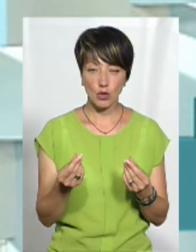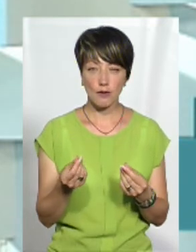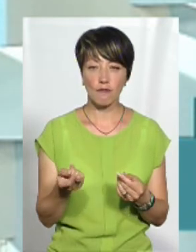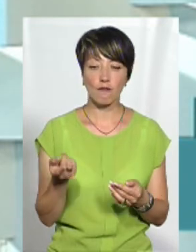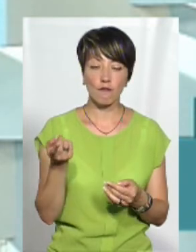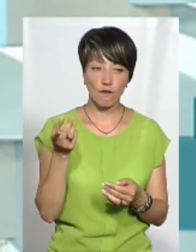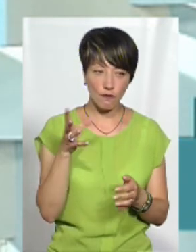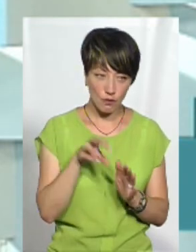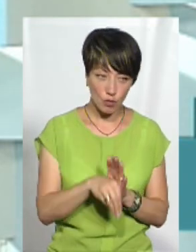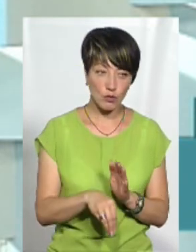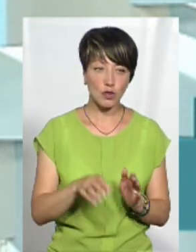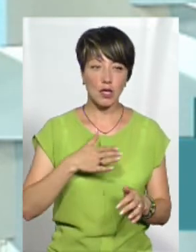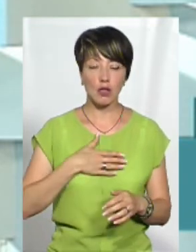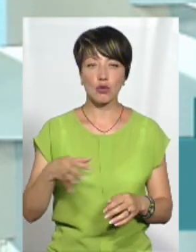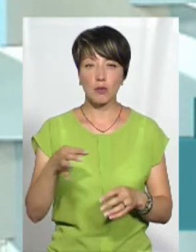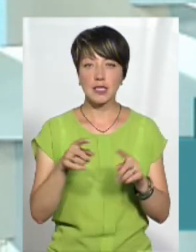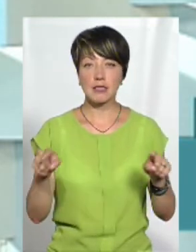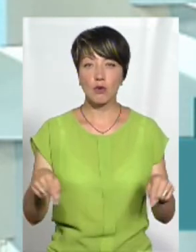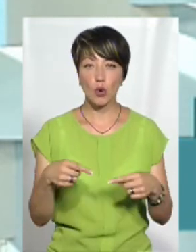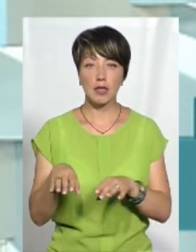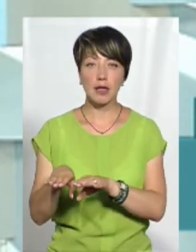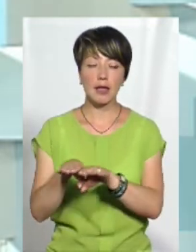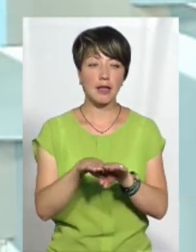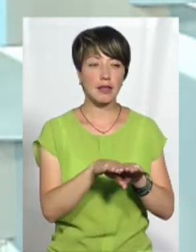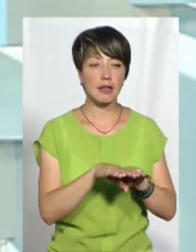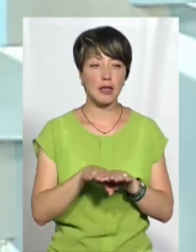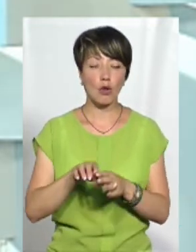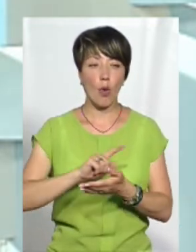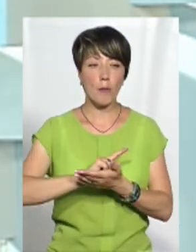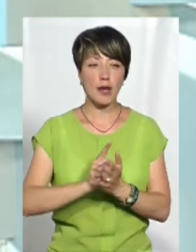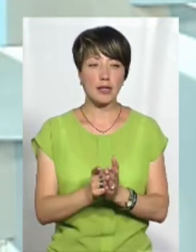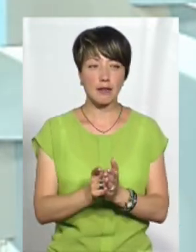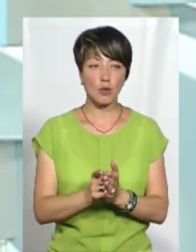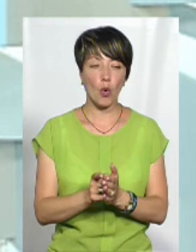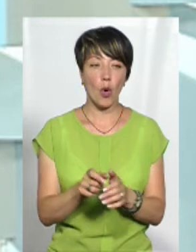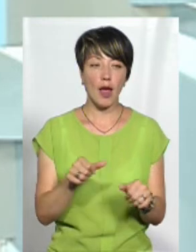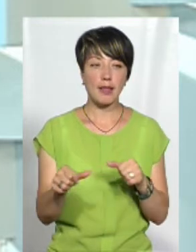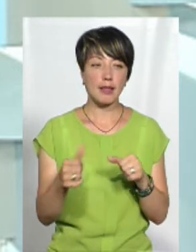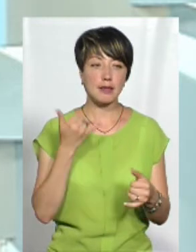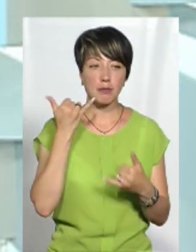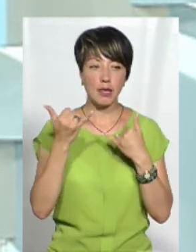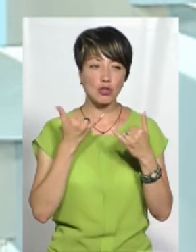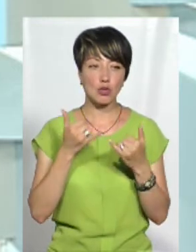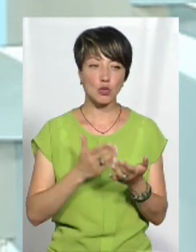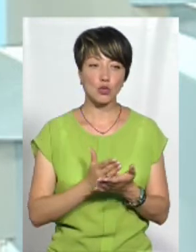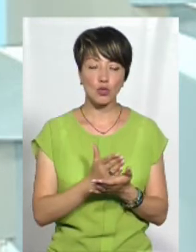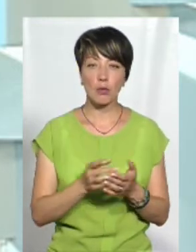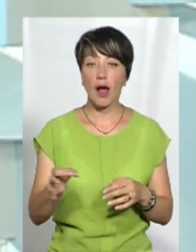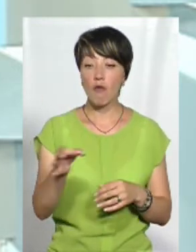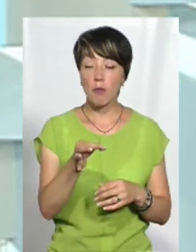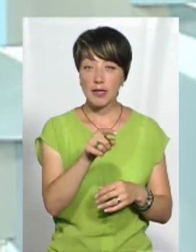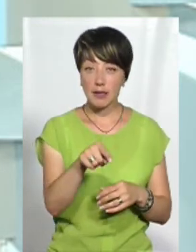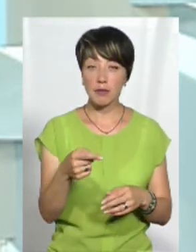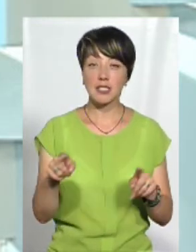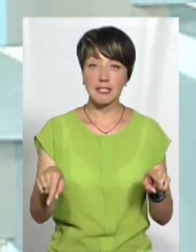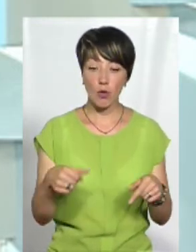тому числі на нашу область, для того, щоб створити єдину оперативну диспетчерську службу. А в тих областях, де вже